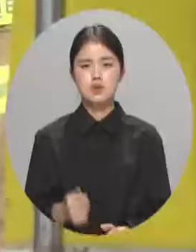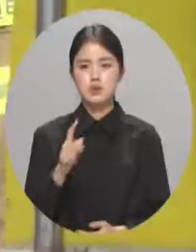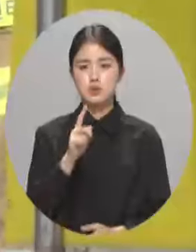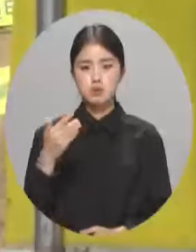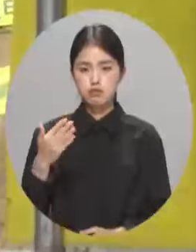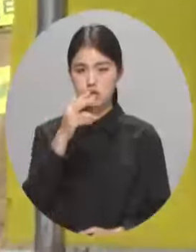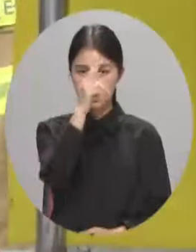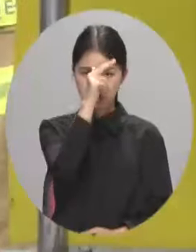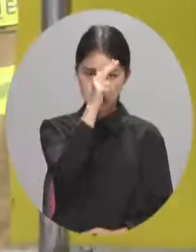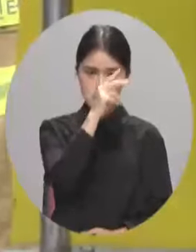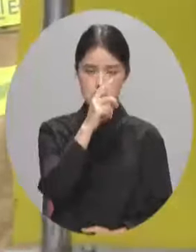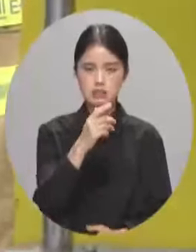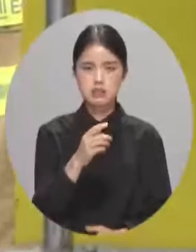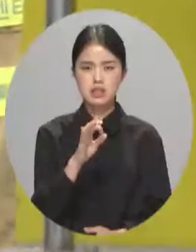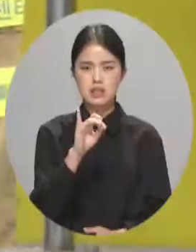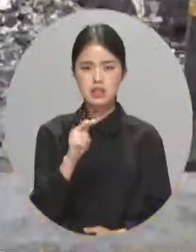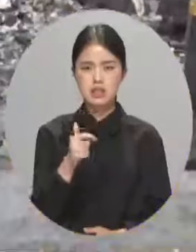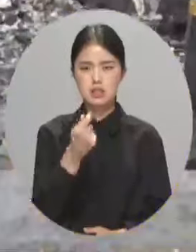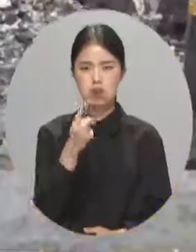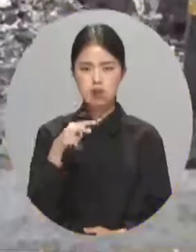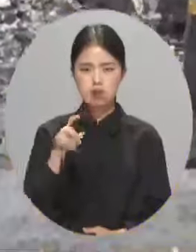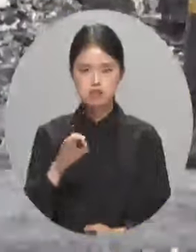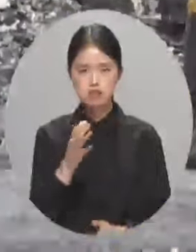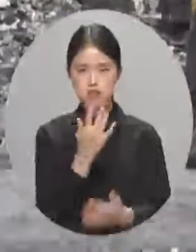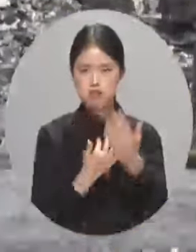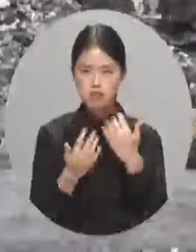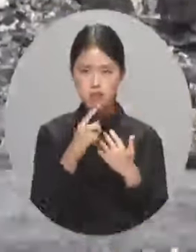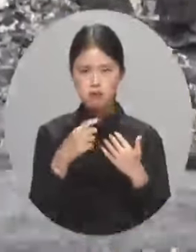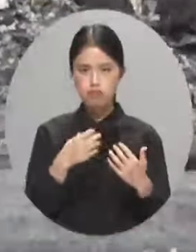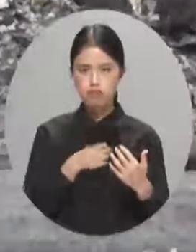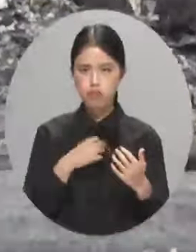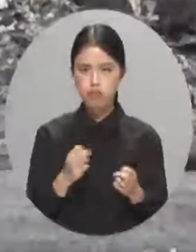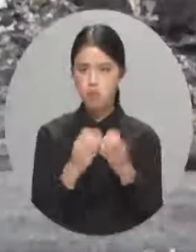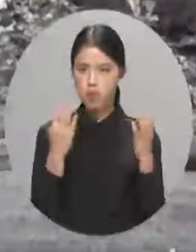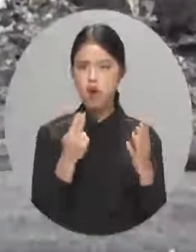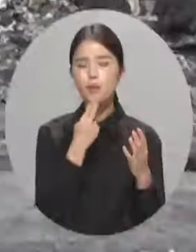소방당국과 경찰은 인화성 물질로 인한 폭발 위험은 없었던